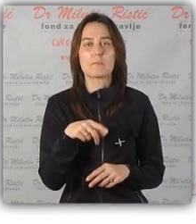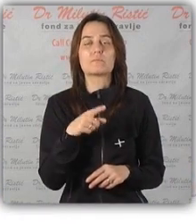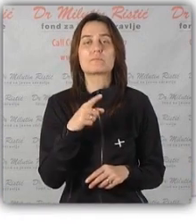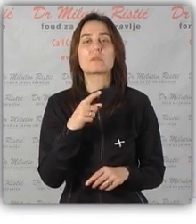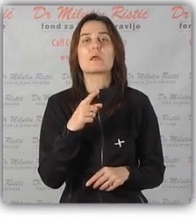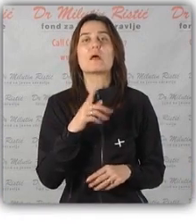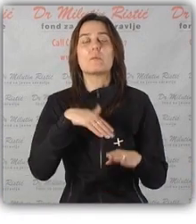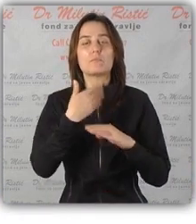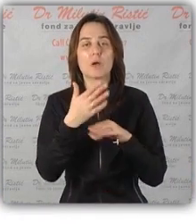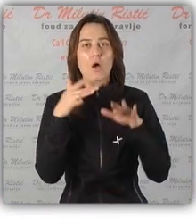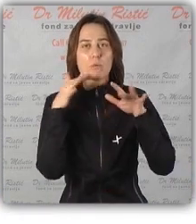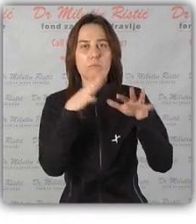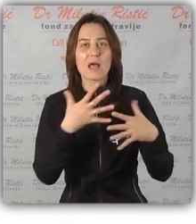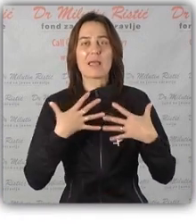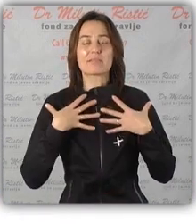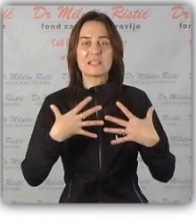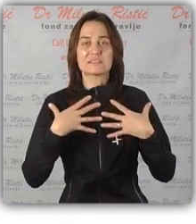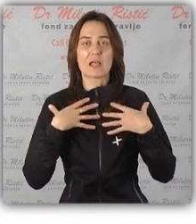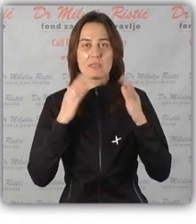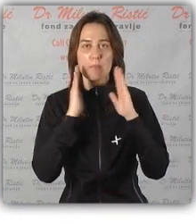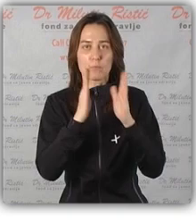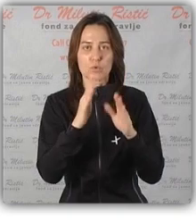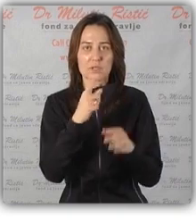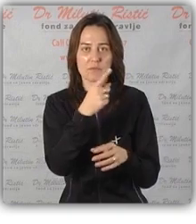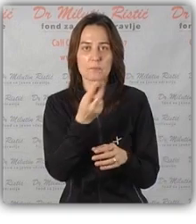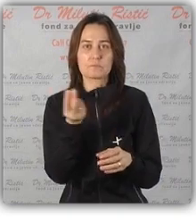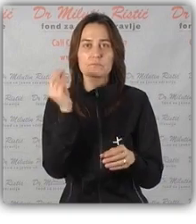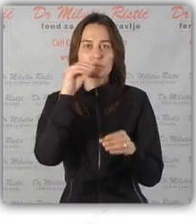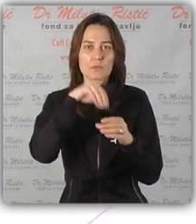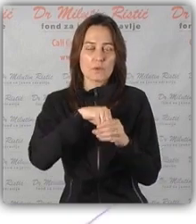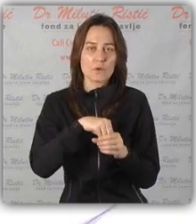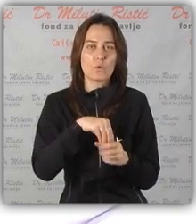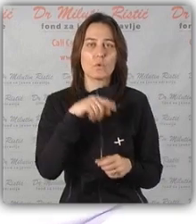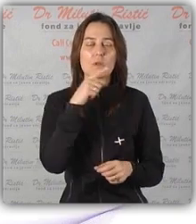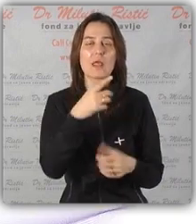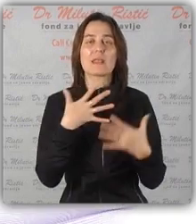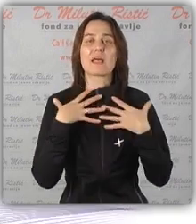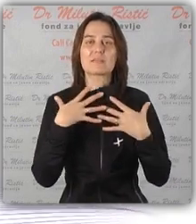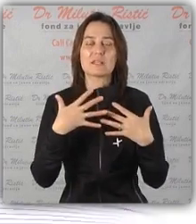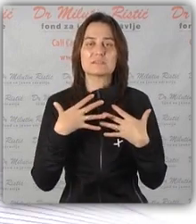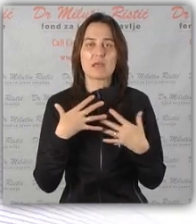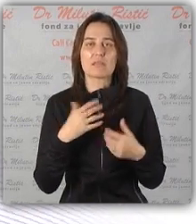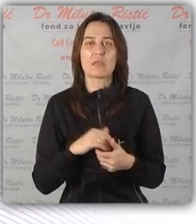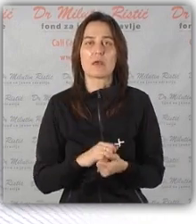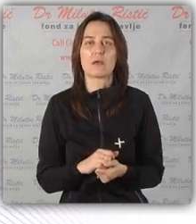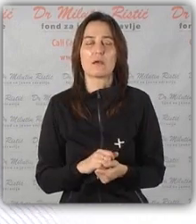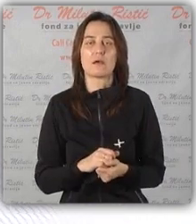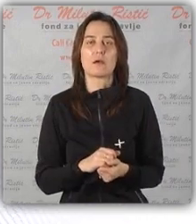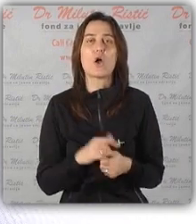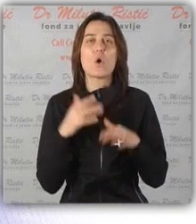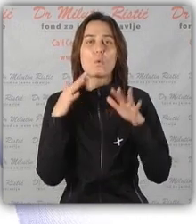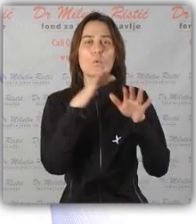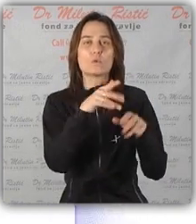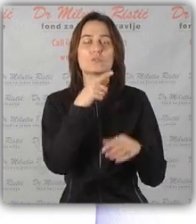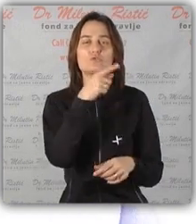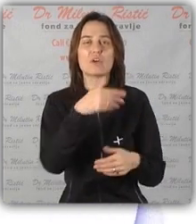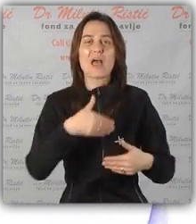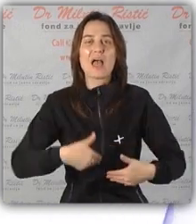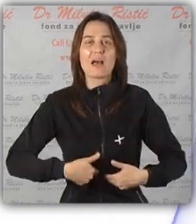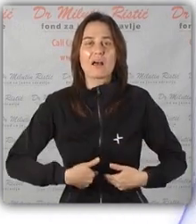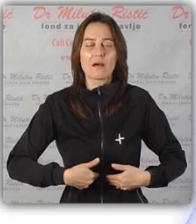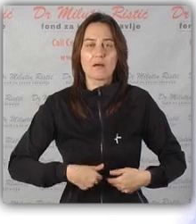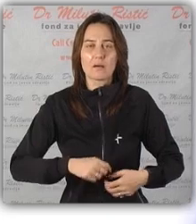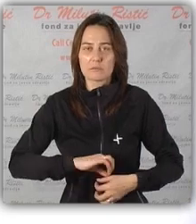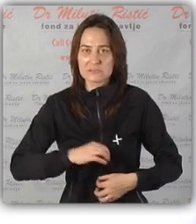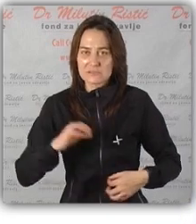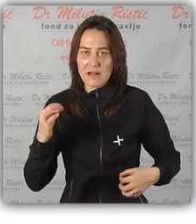koju pacijent ima. Zatim da utiče na disajne puteve i to utiče na brzinu i dubinu disanja, utiče